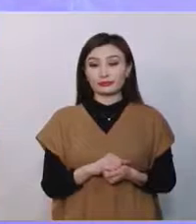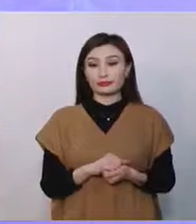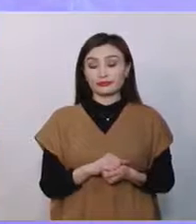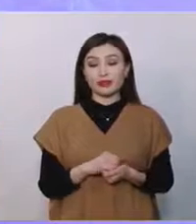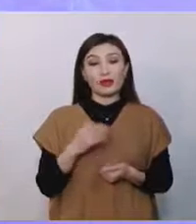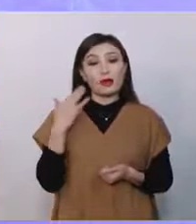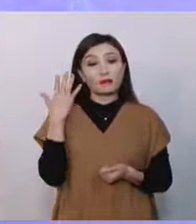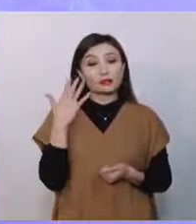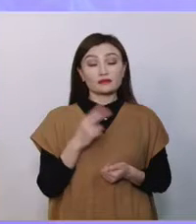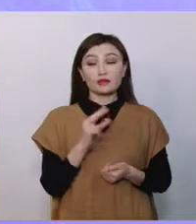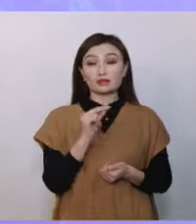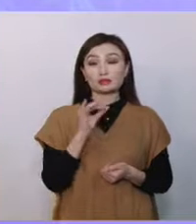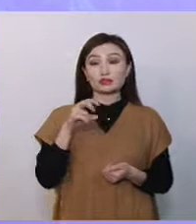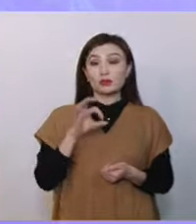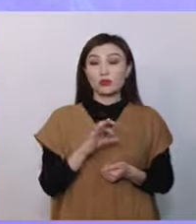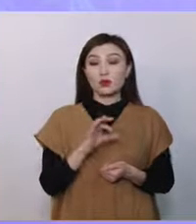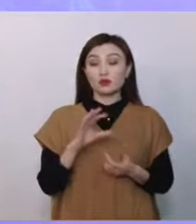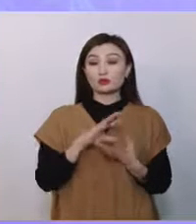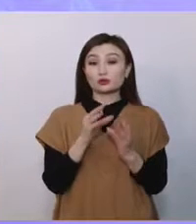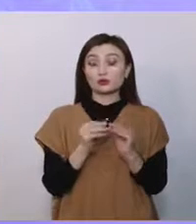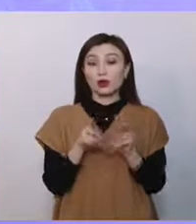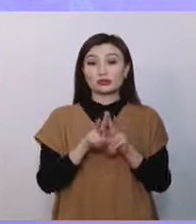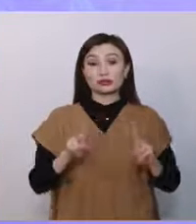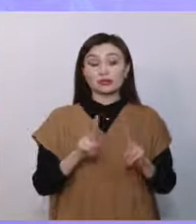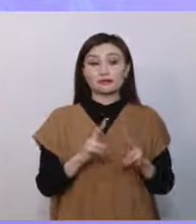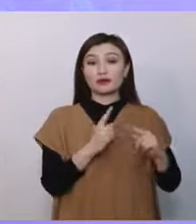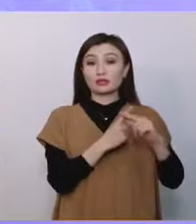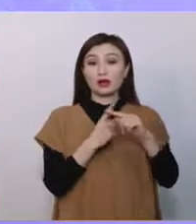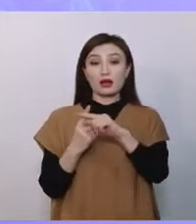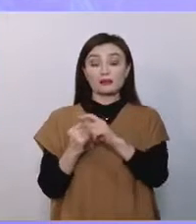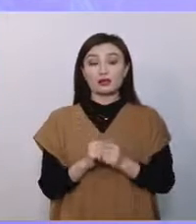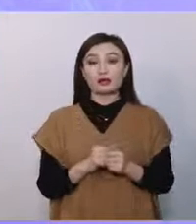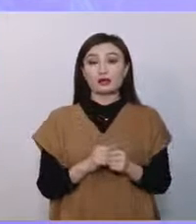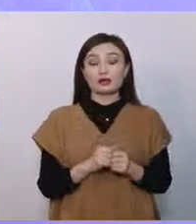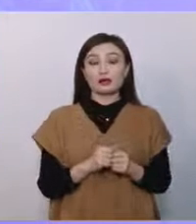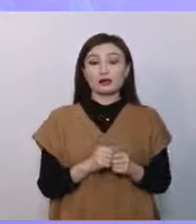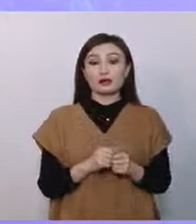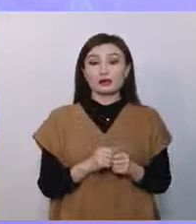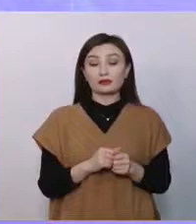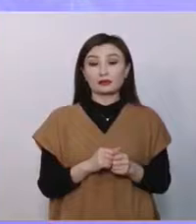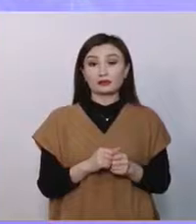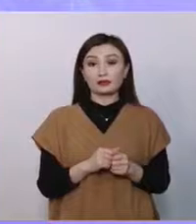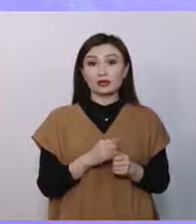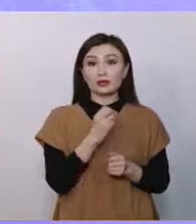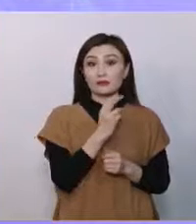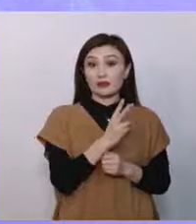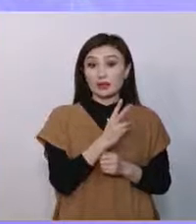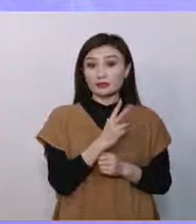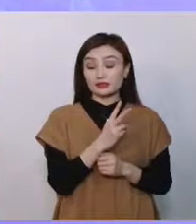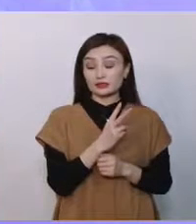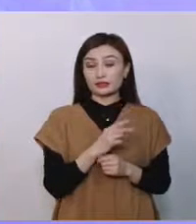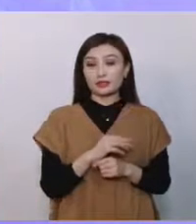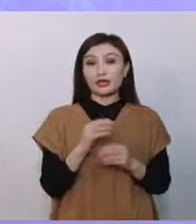представьте по виде суммы одинаковых слагаемых числа 12